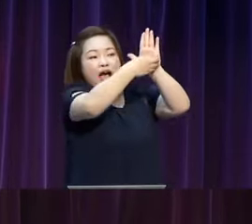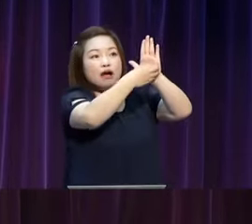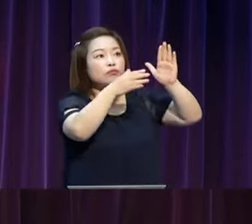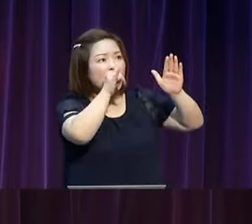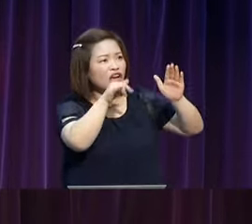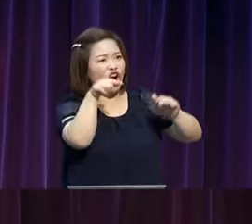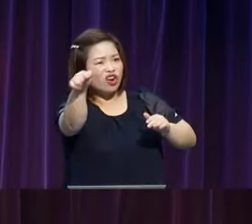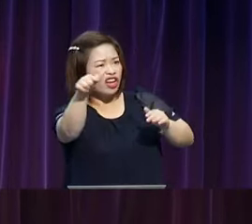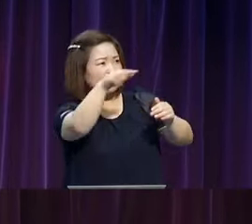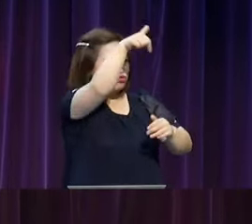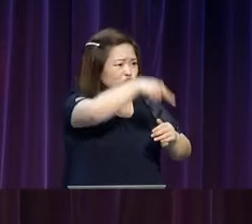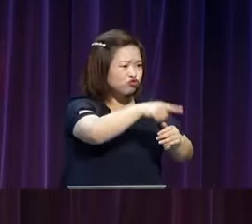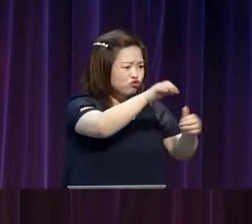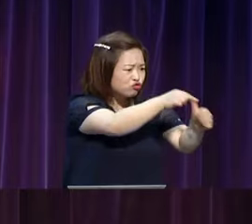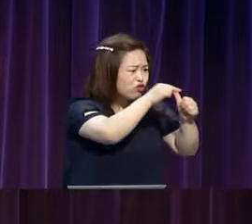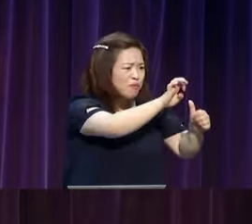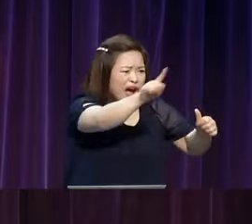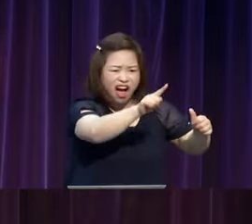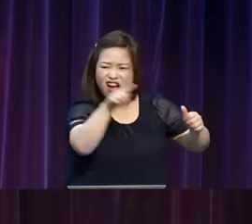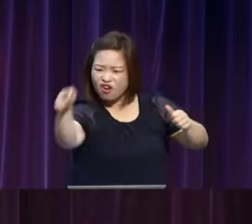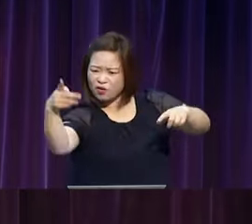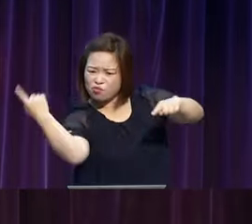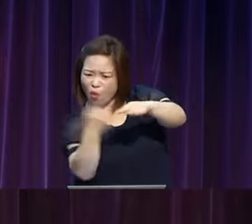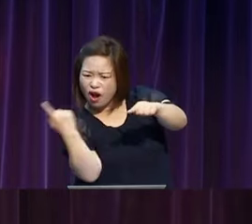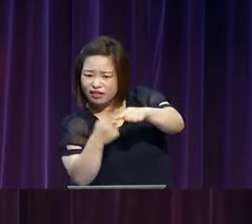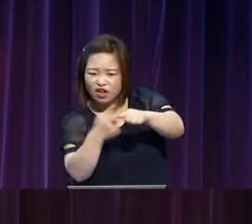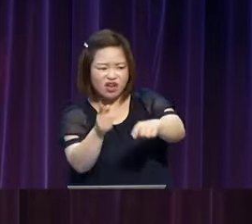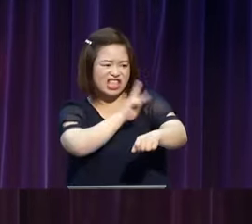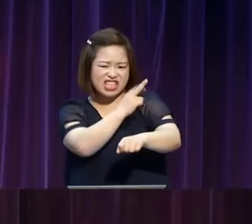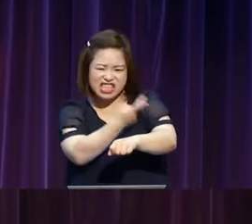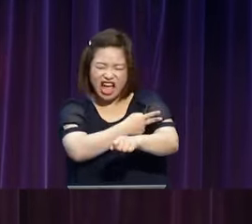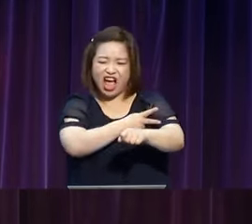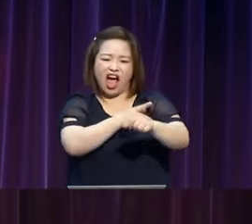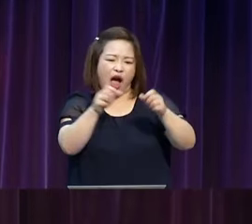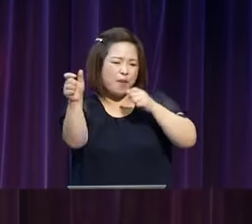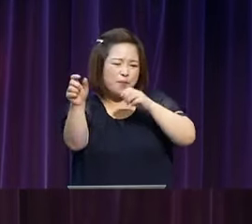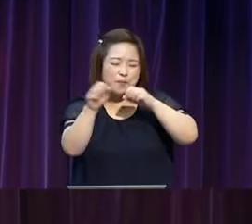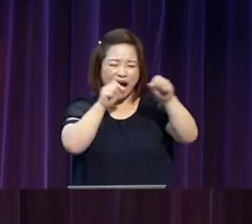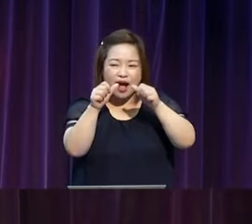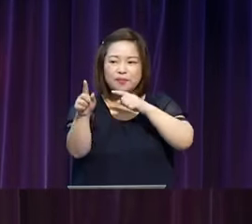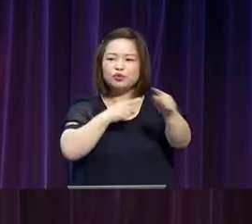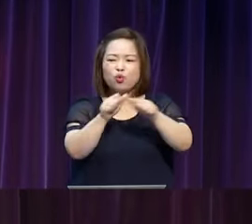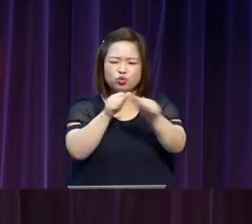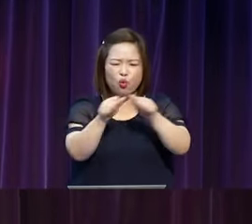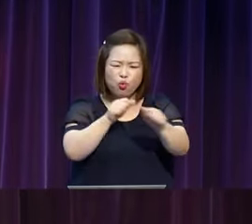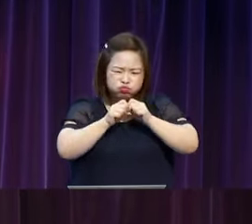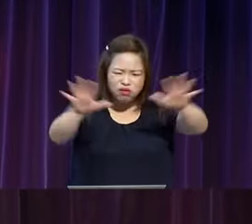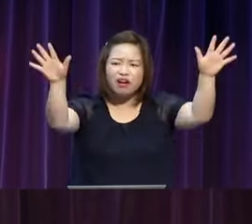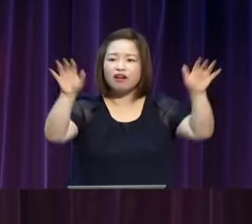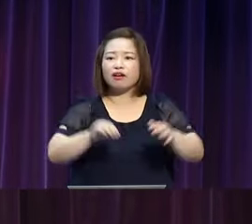그래요. 얘네들 이단이야 뭐 얘기합니다. 이번에 오셔서 말씀 들어보신 분들